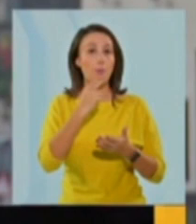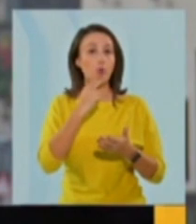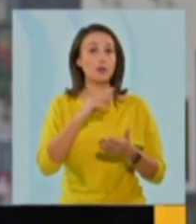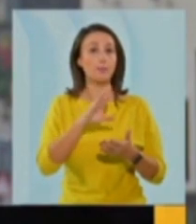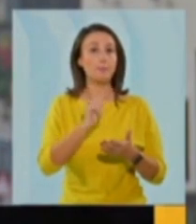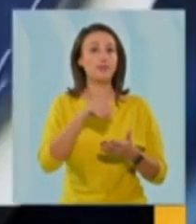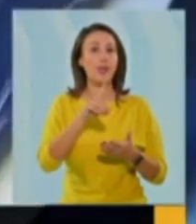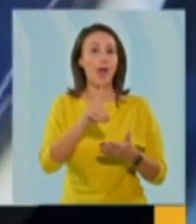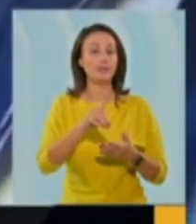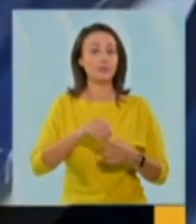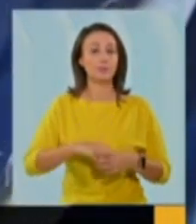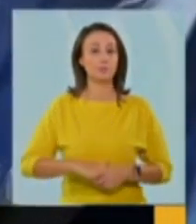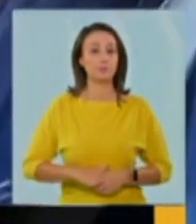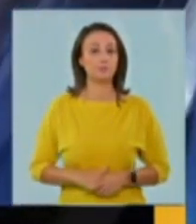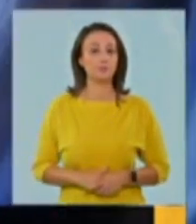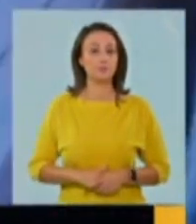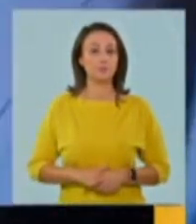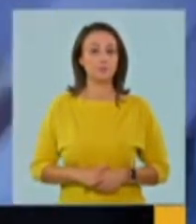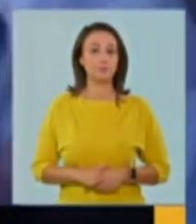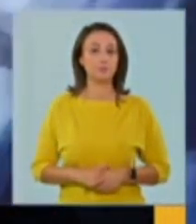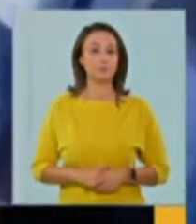Bârlad.